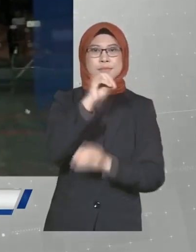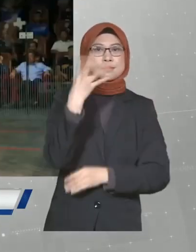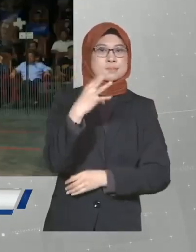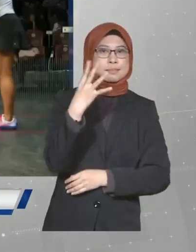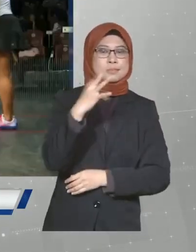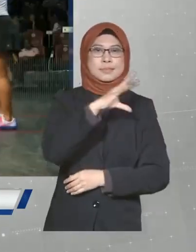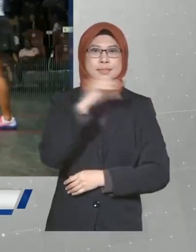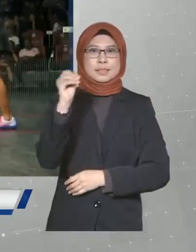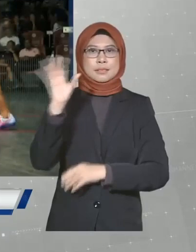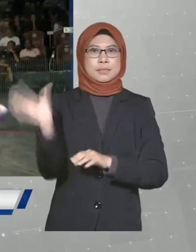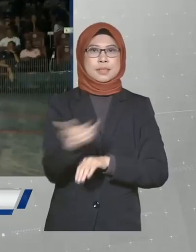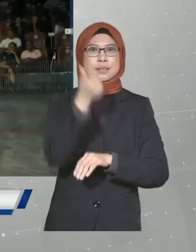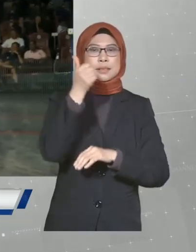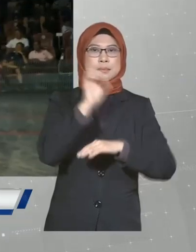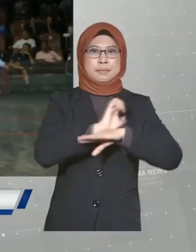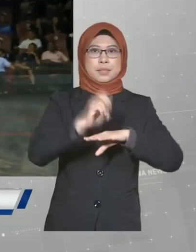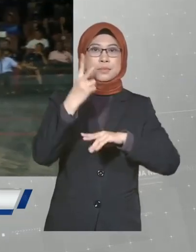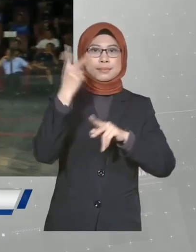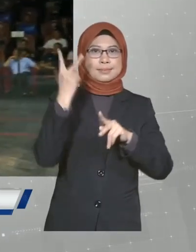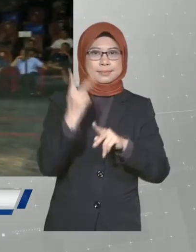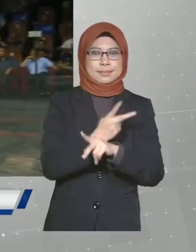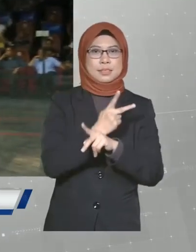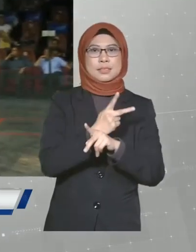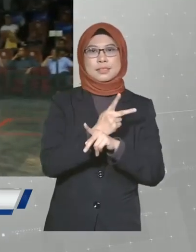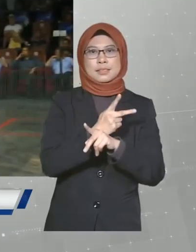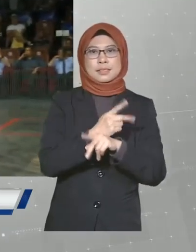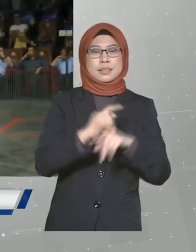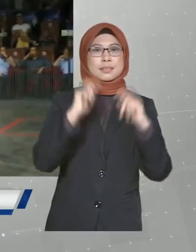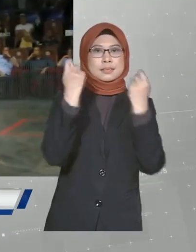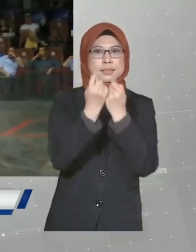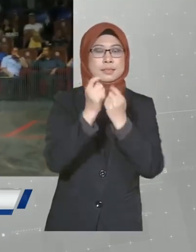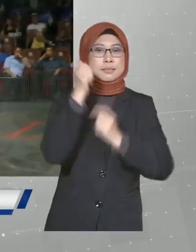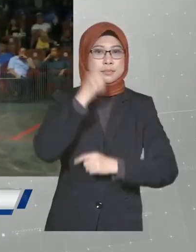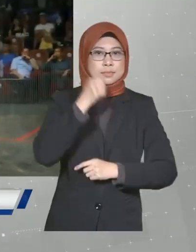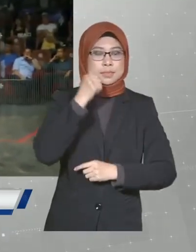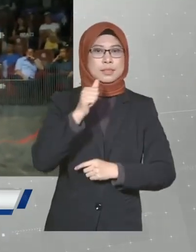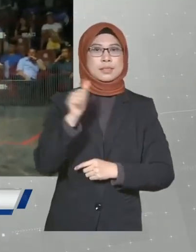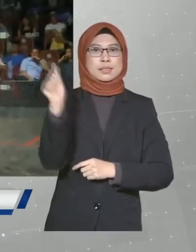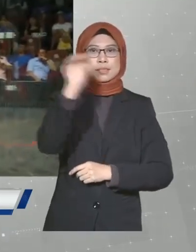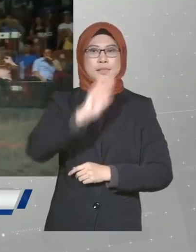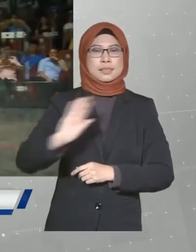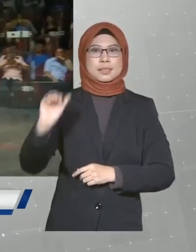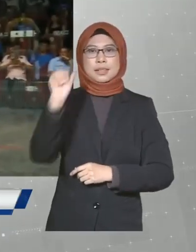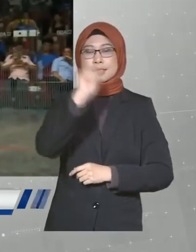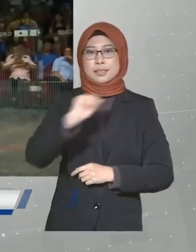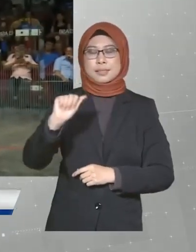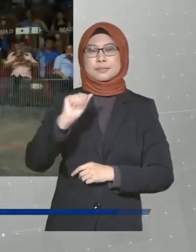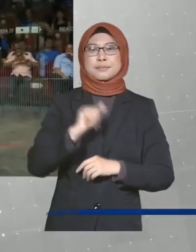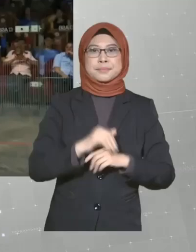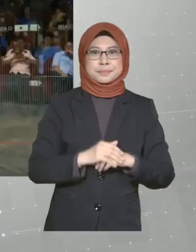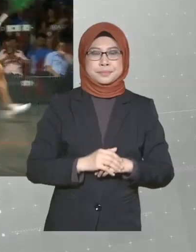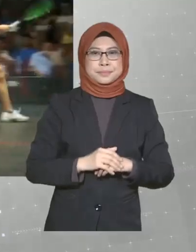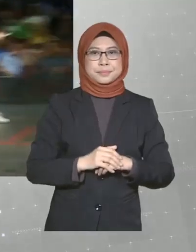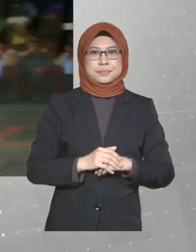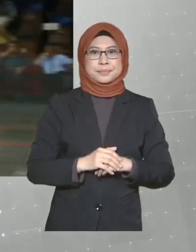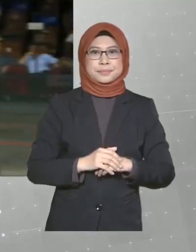2014 selain meraih emas dua kali berturut-turut dalam acara berpasukan wanita di Sukan Asia di Incheon dan Hangzhou.